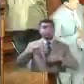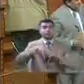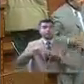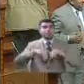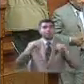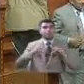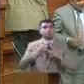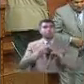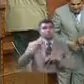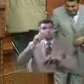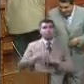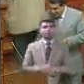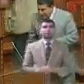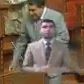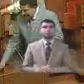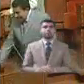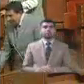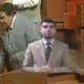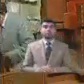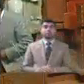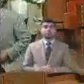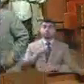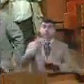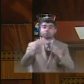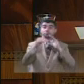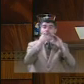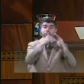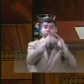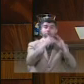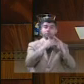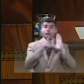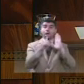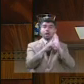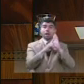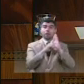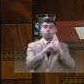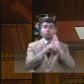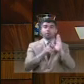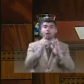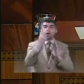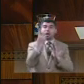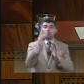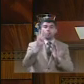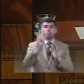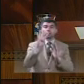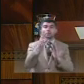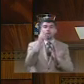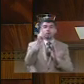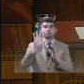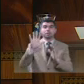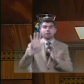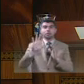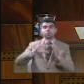بسم الله الرحمن الرحيم. توصل مكتب مجلس النواب بمشروع قانون رقم 24/15 يتعلق